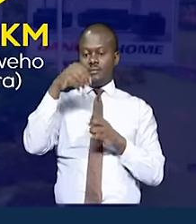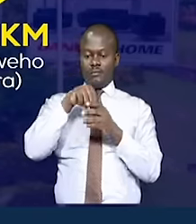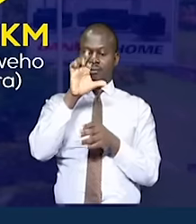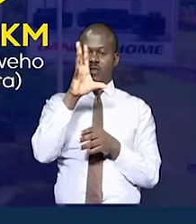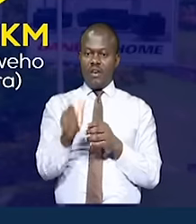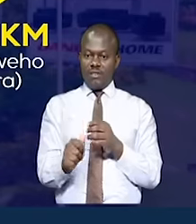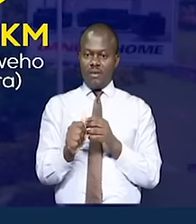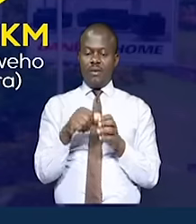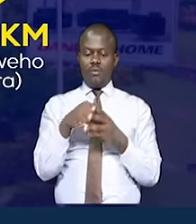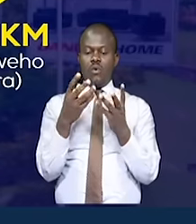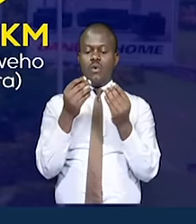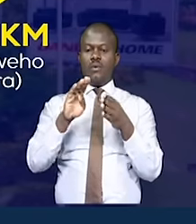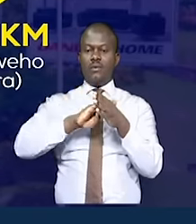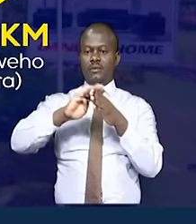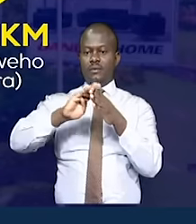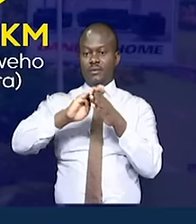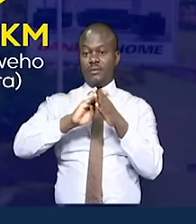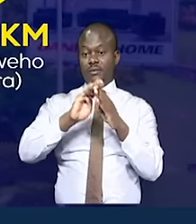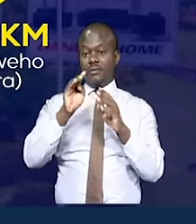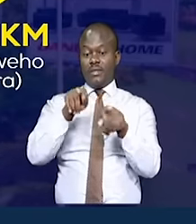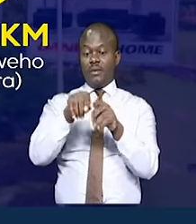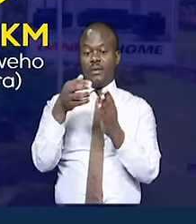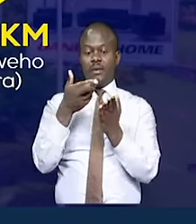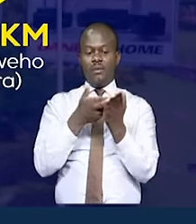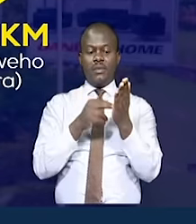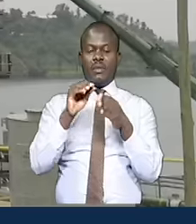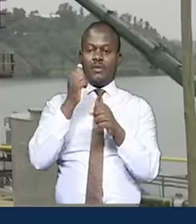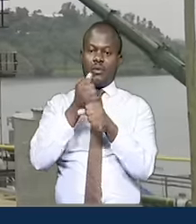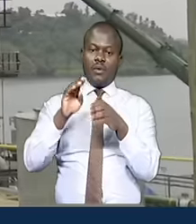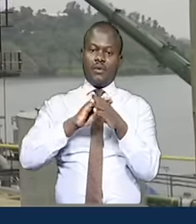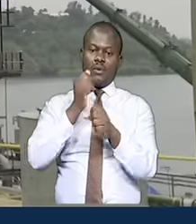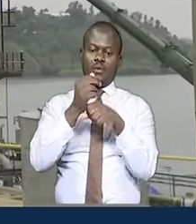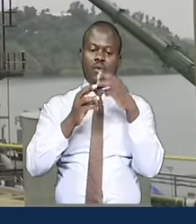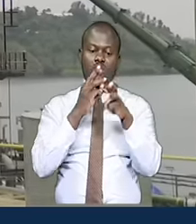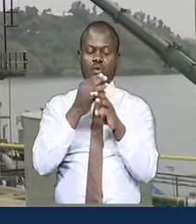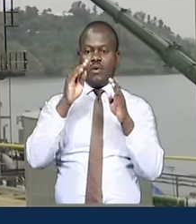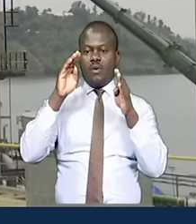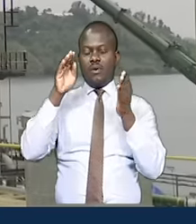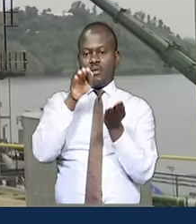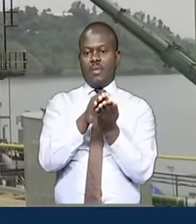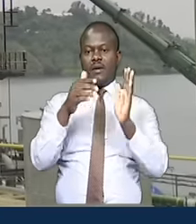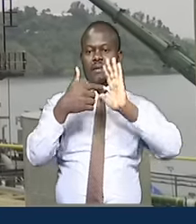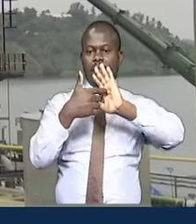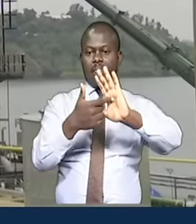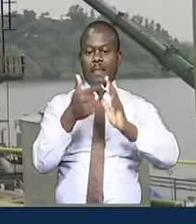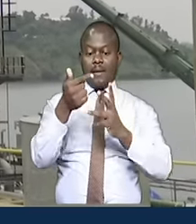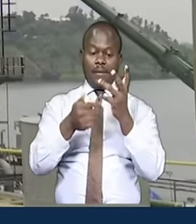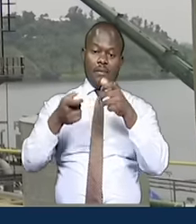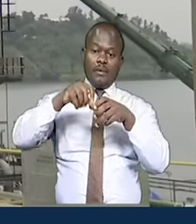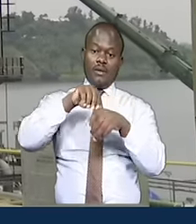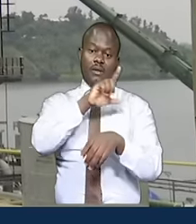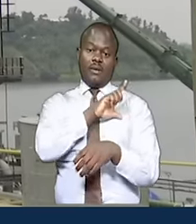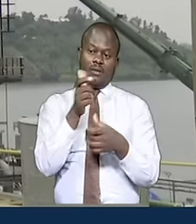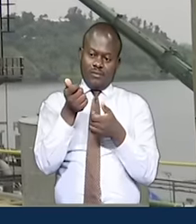Afrika mu korohereza ishoramari nk'uko raporo ya Doing Business ikorwa na banki y'isi ibigaragaza. Ibi birwongerera amahirwe yo